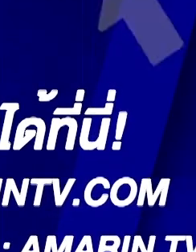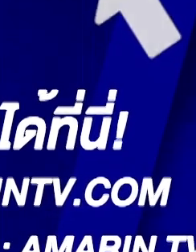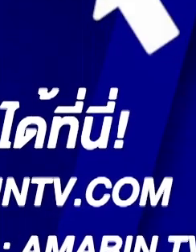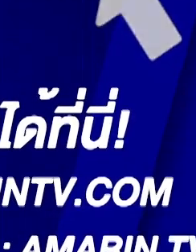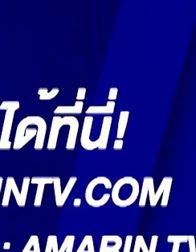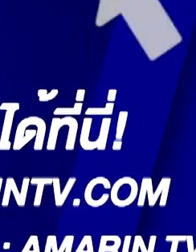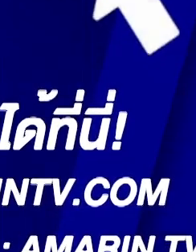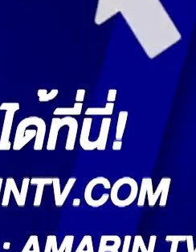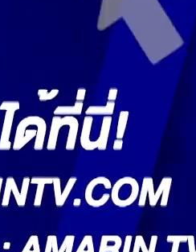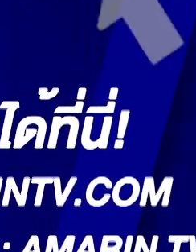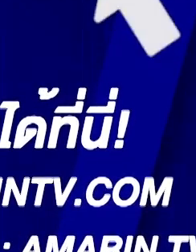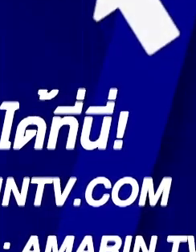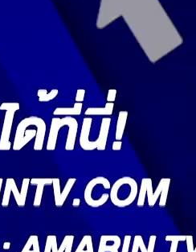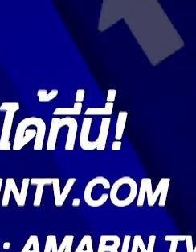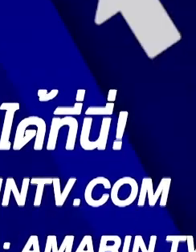ม.ค